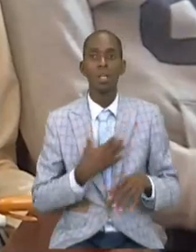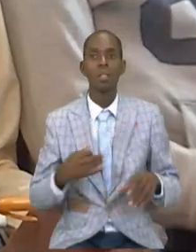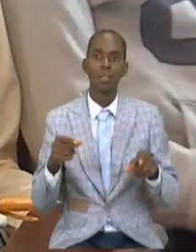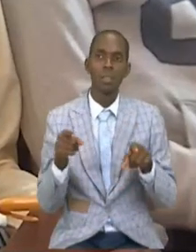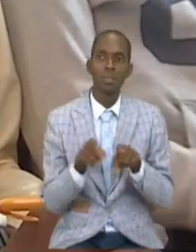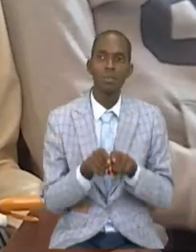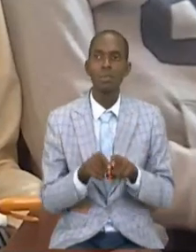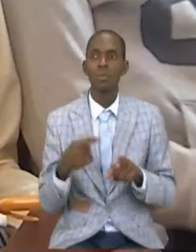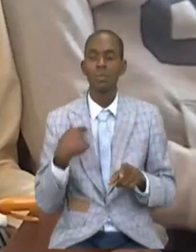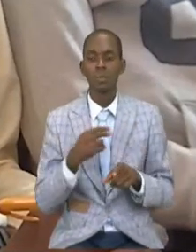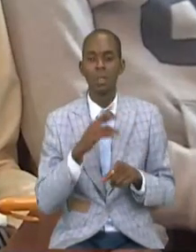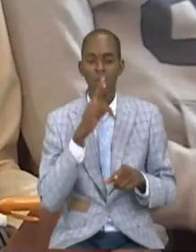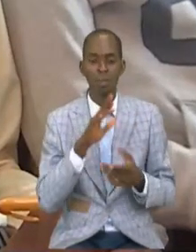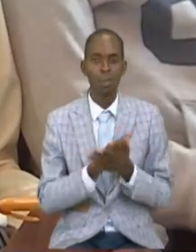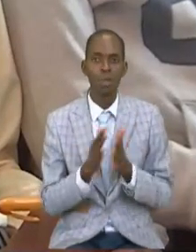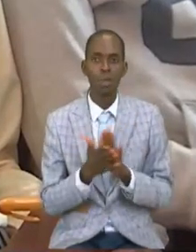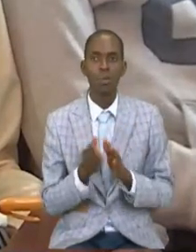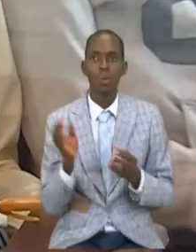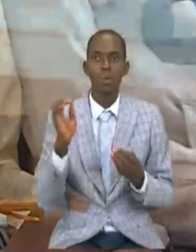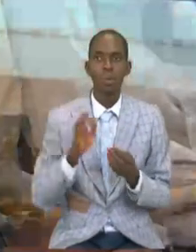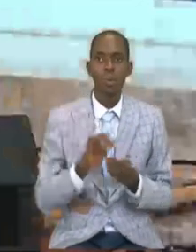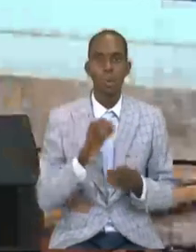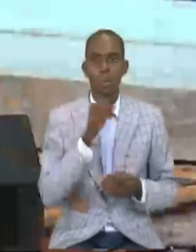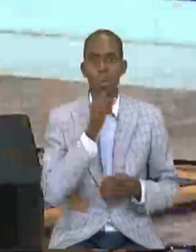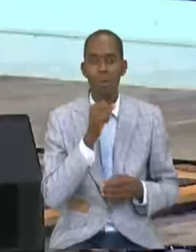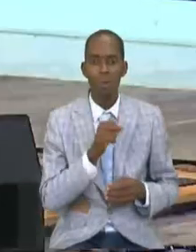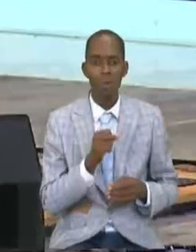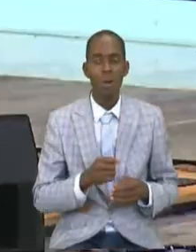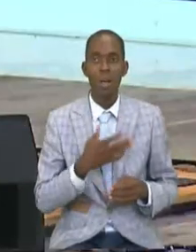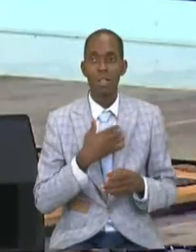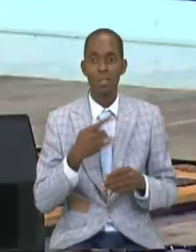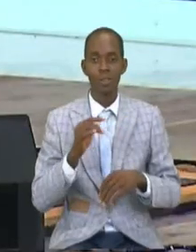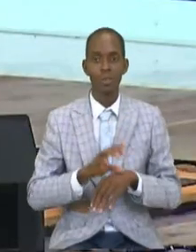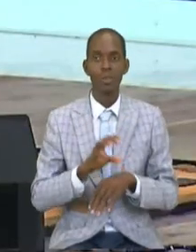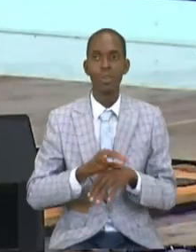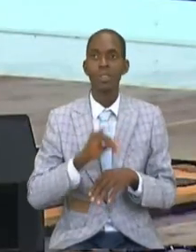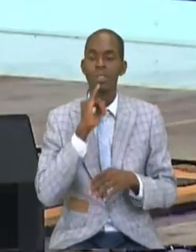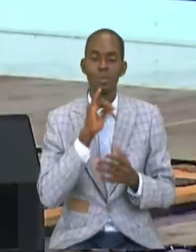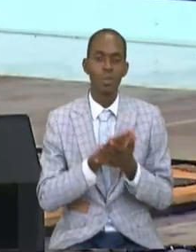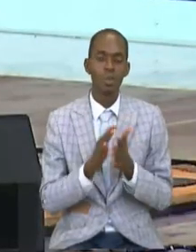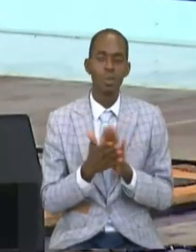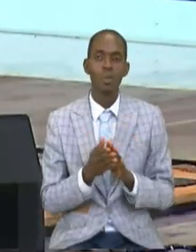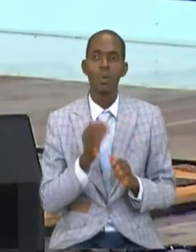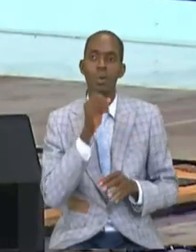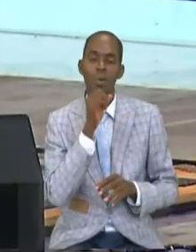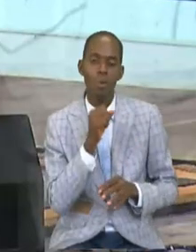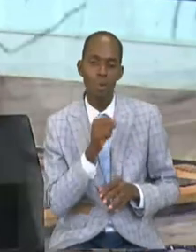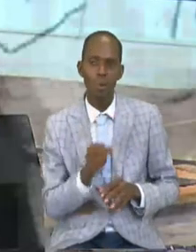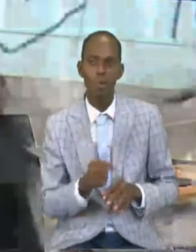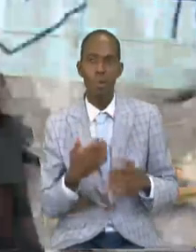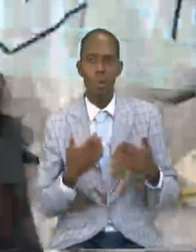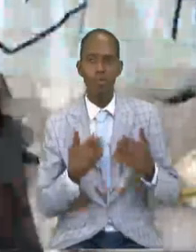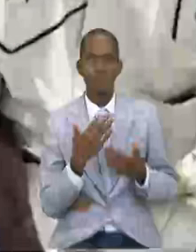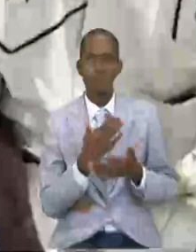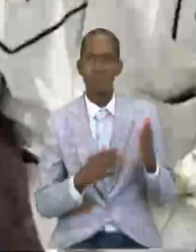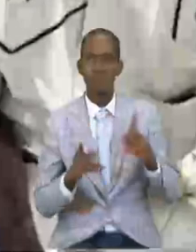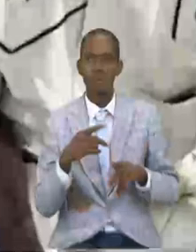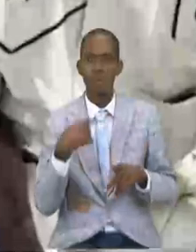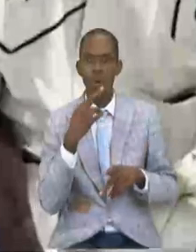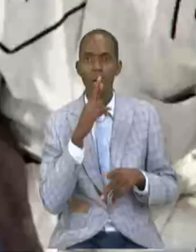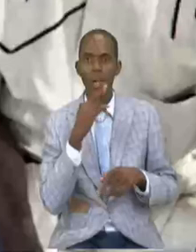l'époque. Maintenant, comme on vieillit, l'assemblée, la vie profonde, devient une assemblée